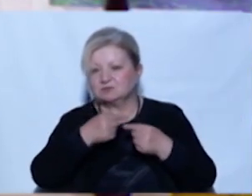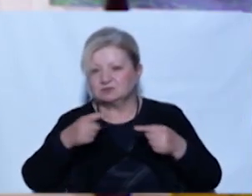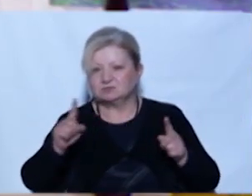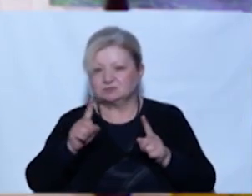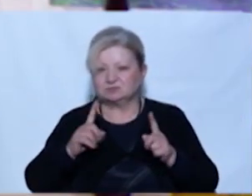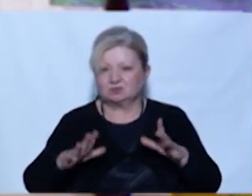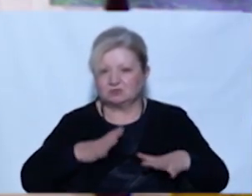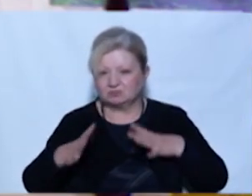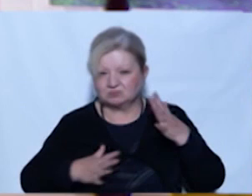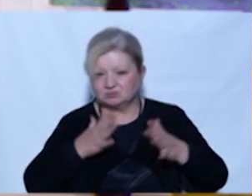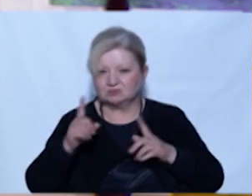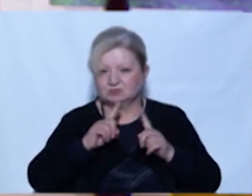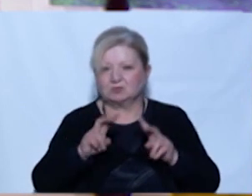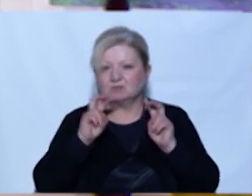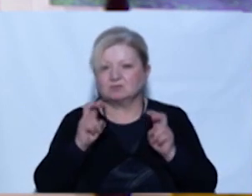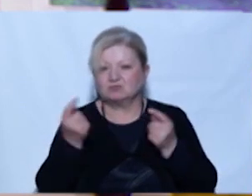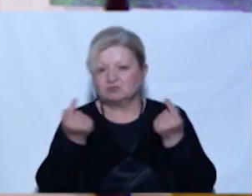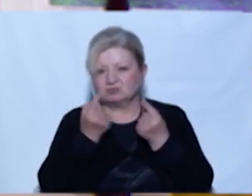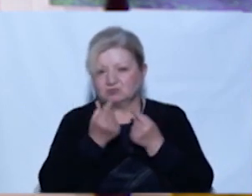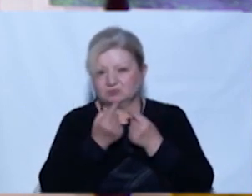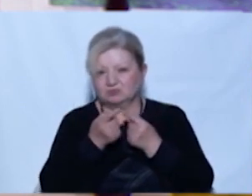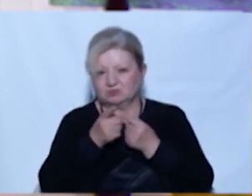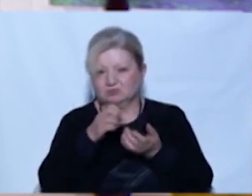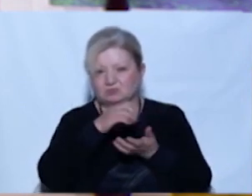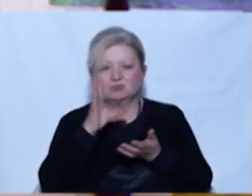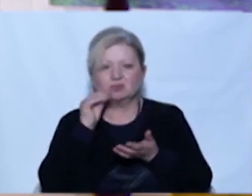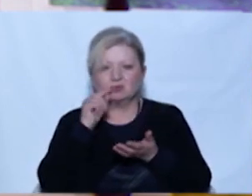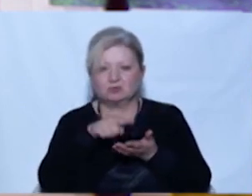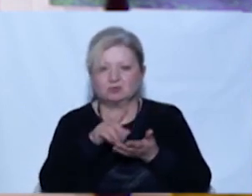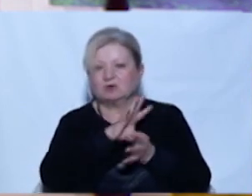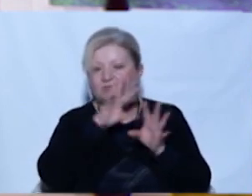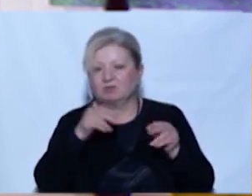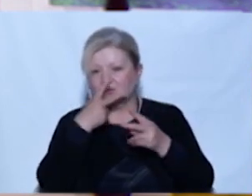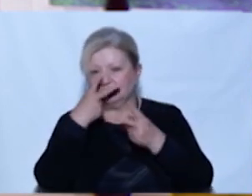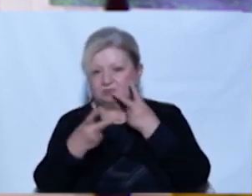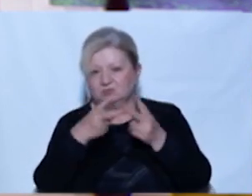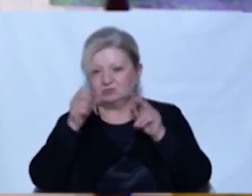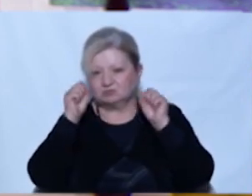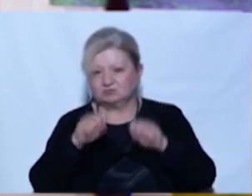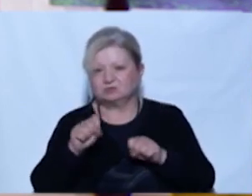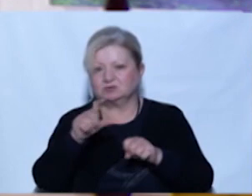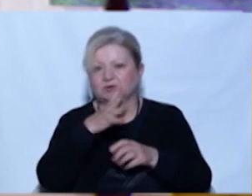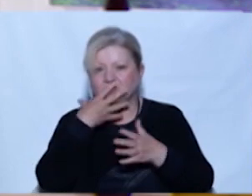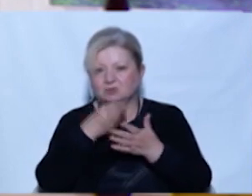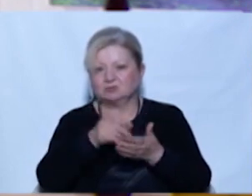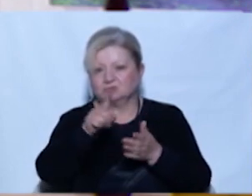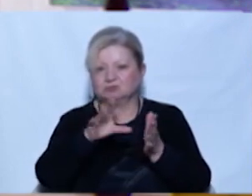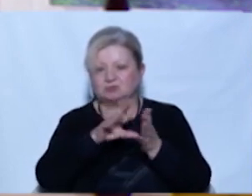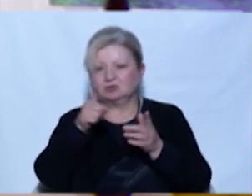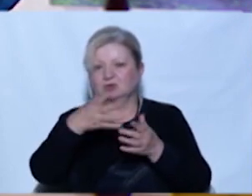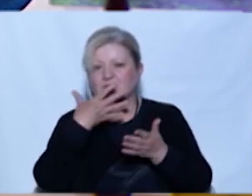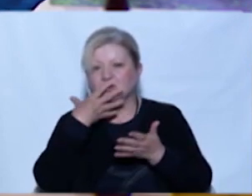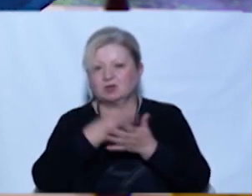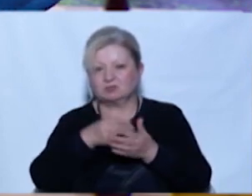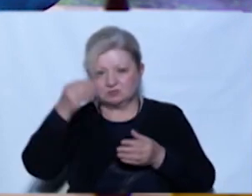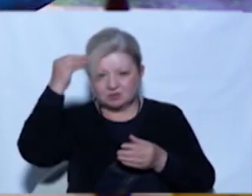ეს მნიშვნელოვანი თარიღი, სადაც ყველას მოგეცემოდა თქვენ ამ ეპოქაზე თქვენი საკუთარი აზრის